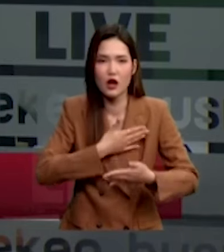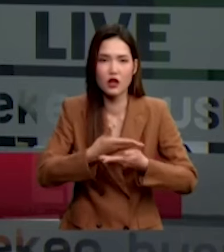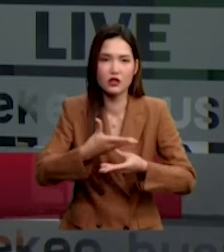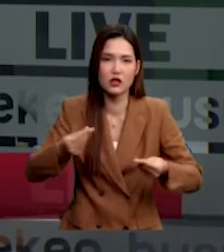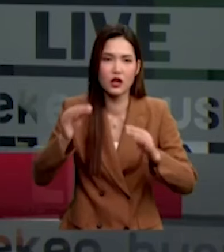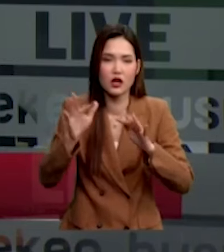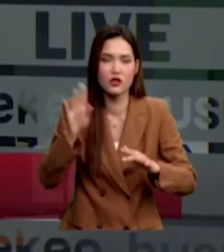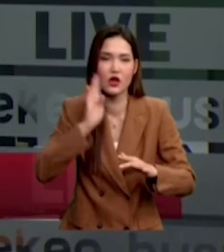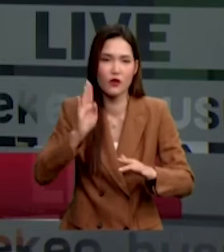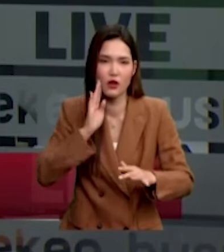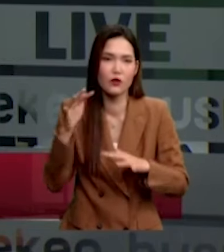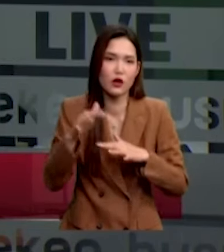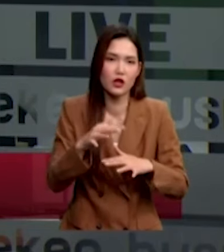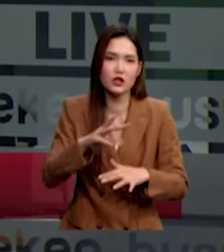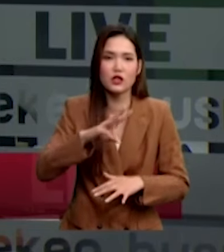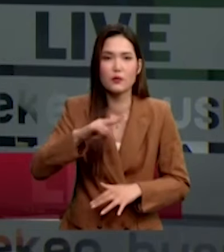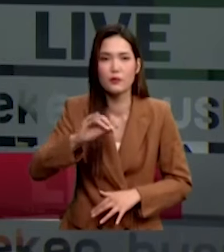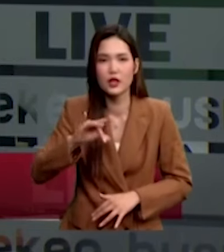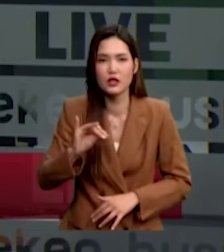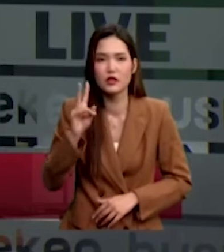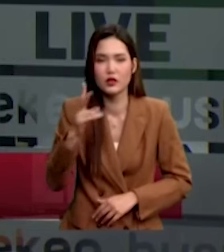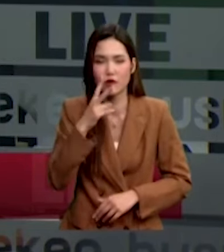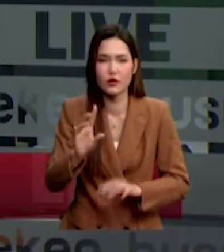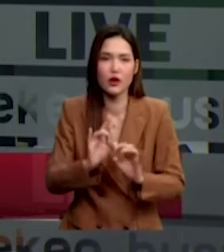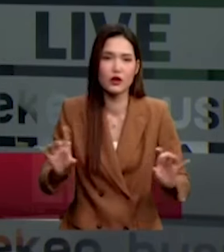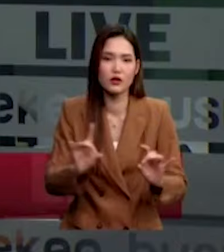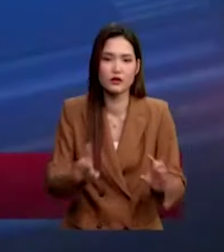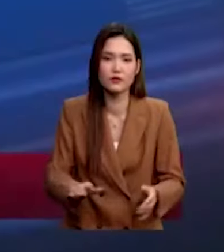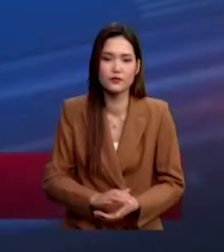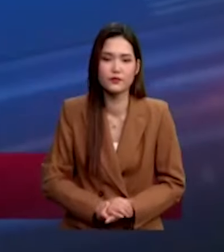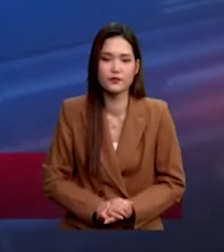вода продолжает прибывать. Дмитрий Крюкович расскажет подробности.